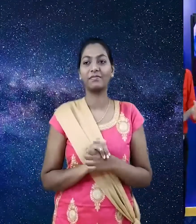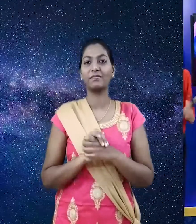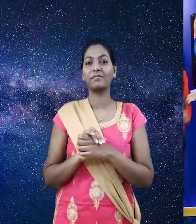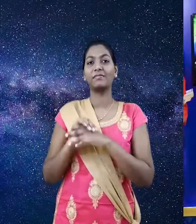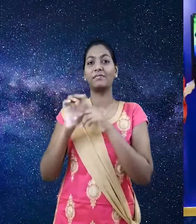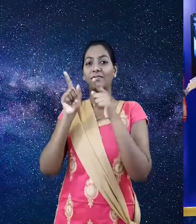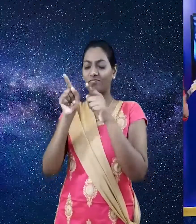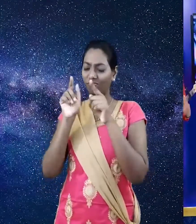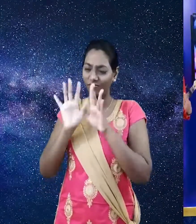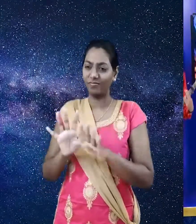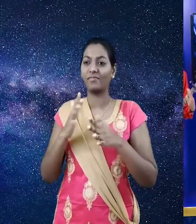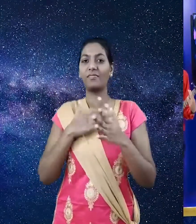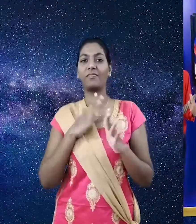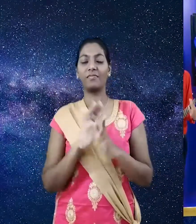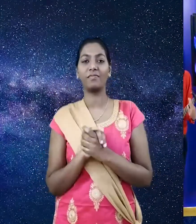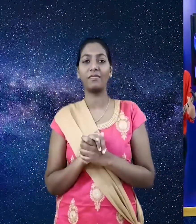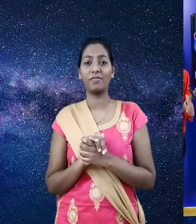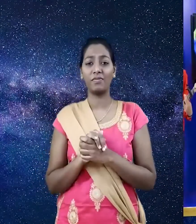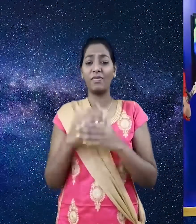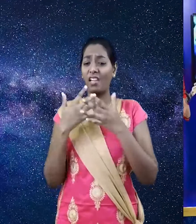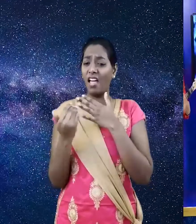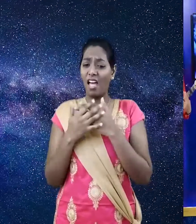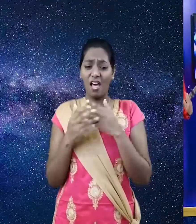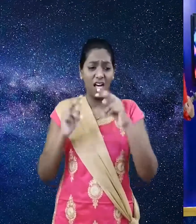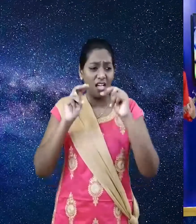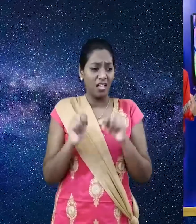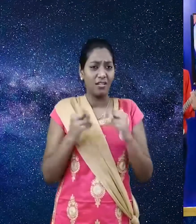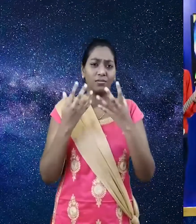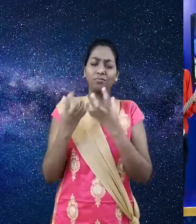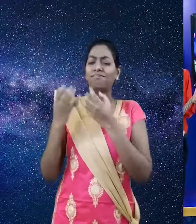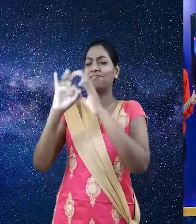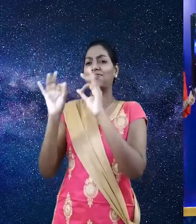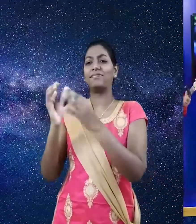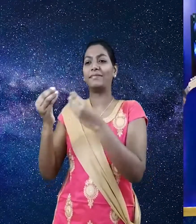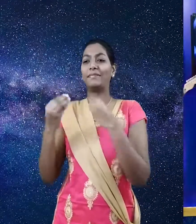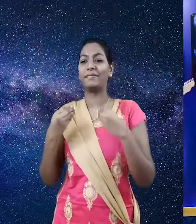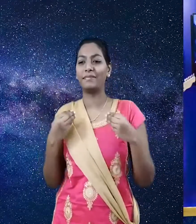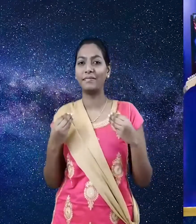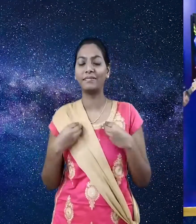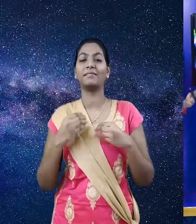है तू या है जरूरत पूरी करता जरूरत पूरी करता